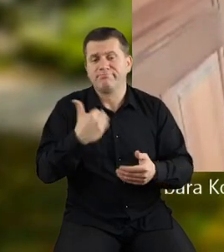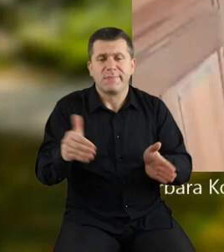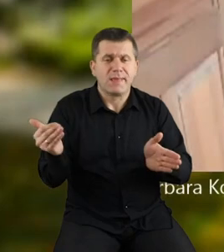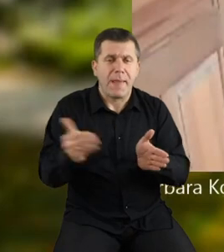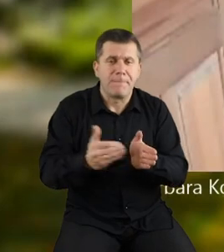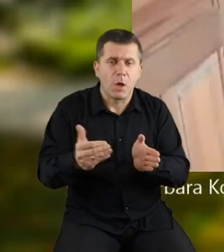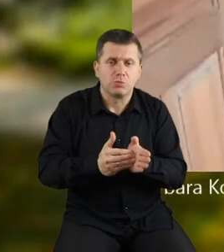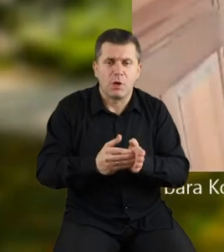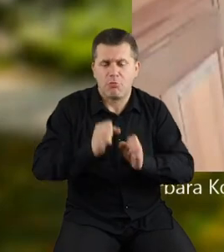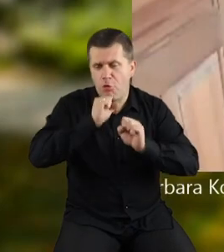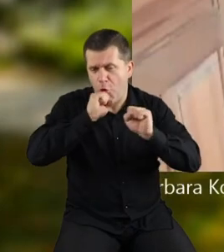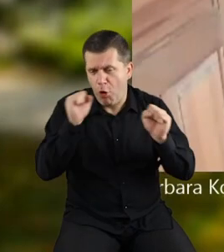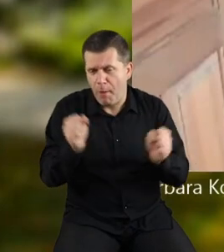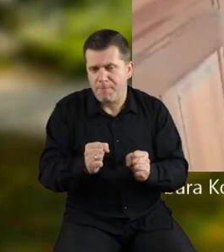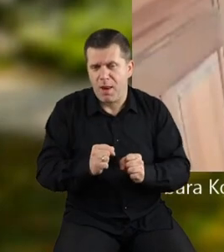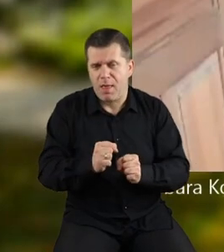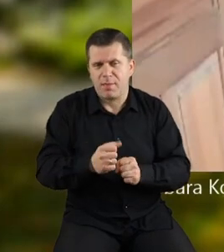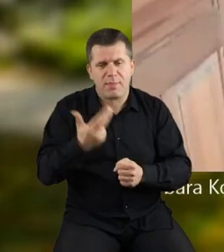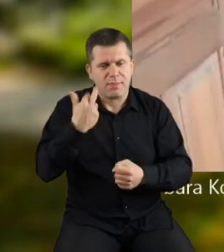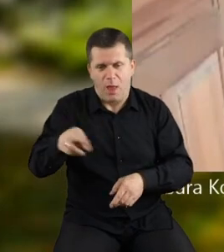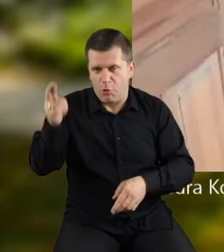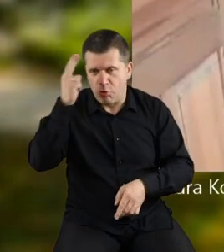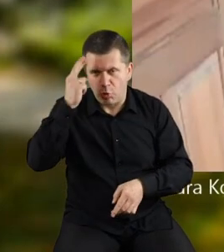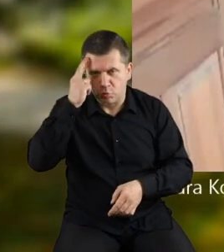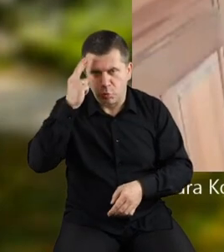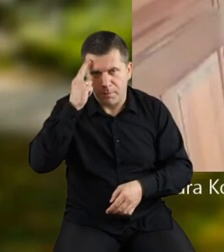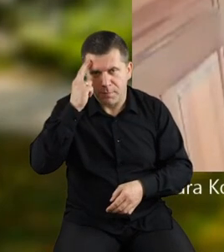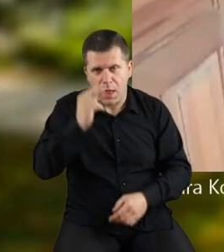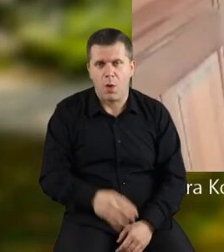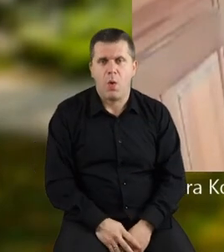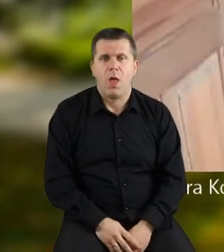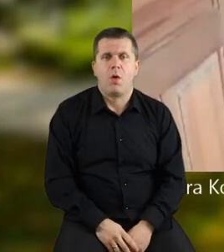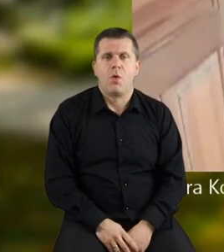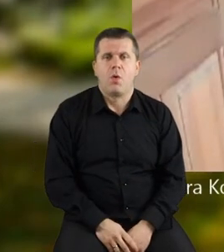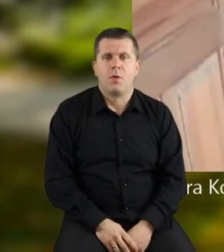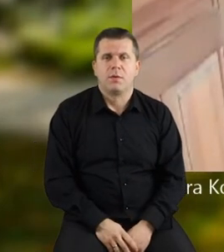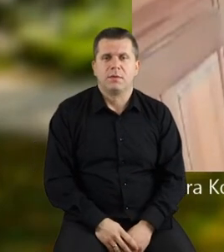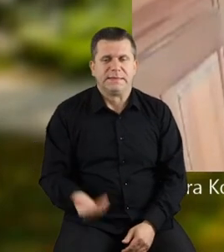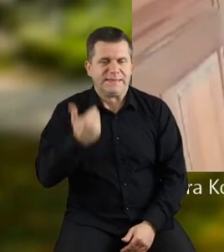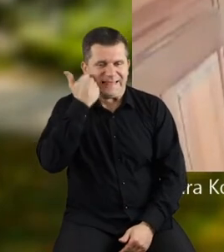jakiegoś niepotrzebnego i kompletnie niezrozumiałego